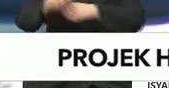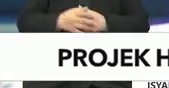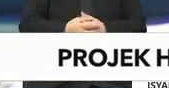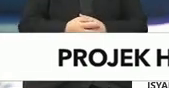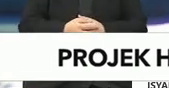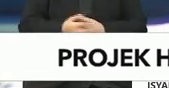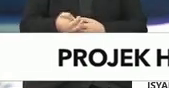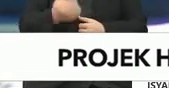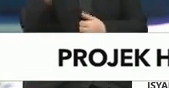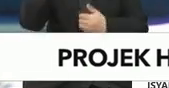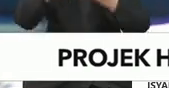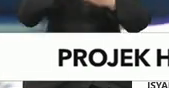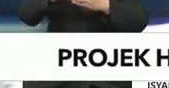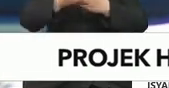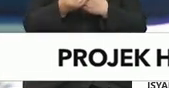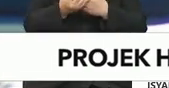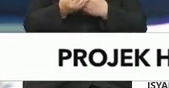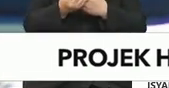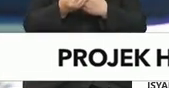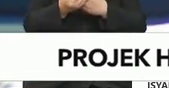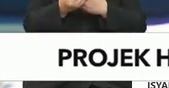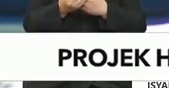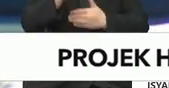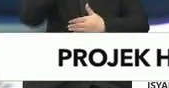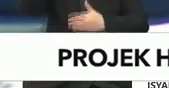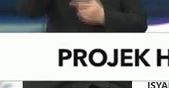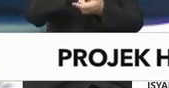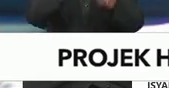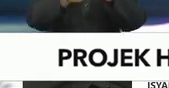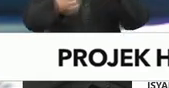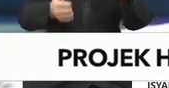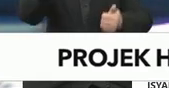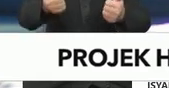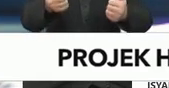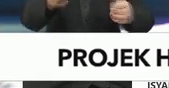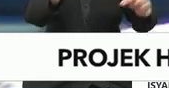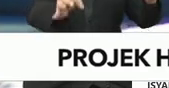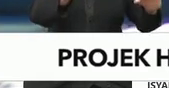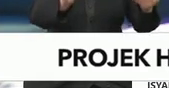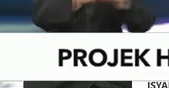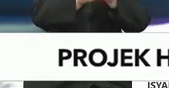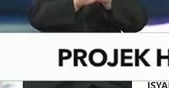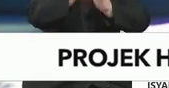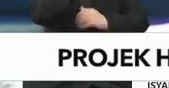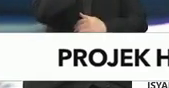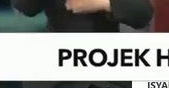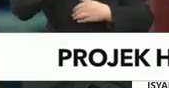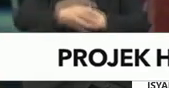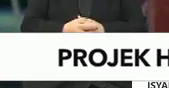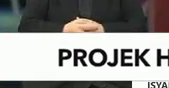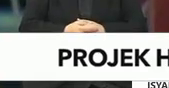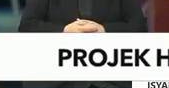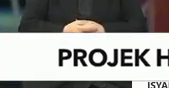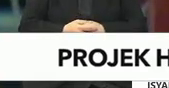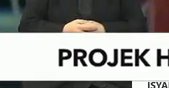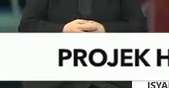memaklumkan kemungkinan untuk menghidupkan ngojek Shell kl-singapore ini masih dalam perbincangan peringkat awal oleh